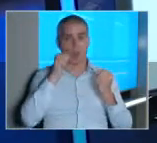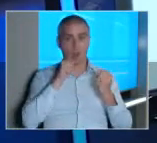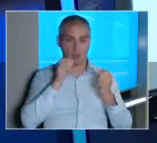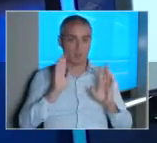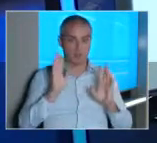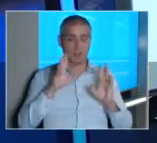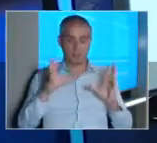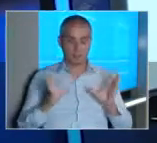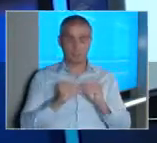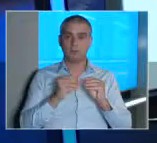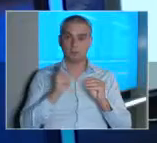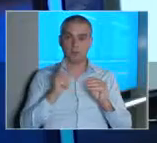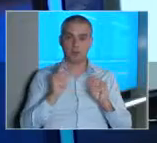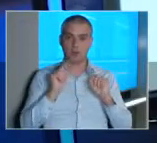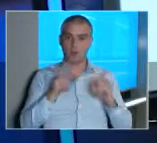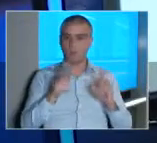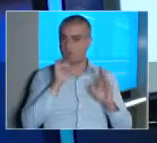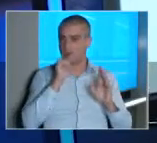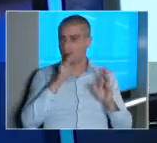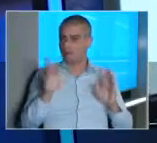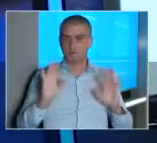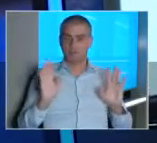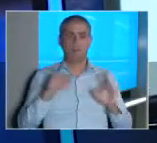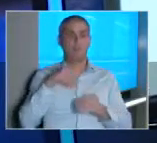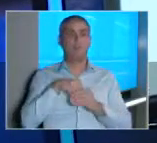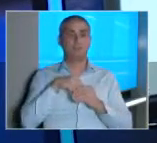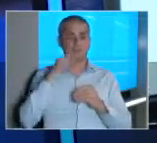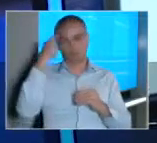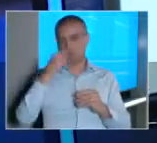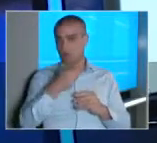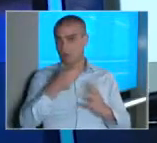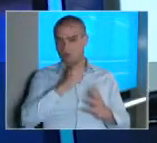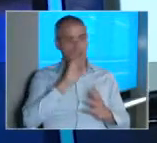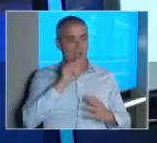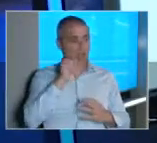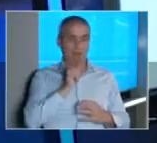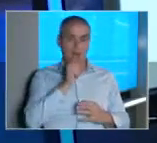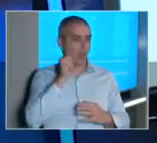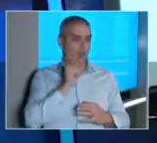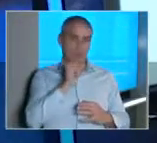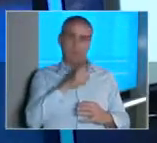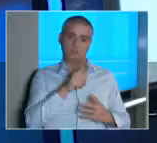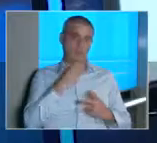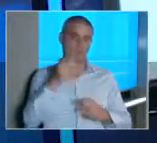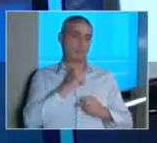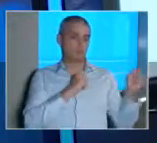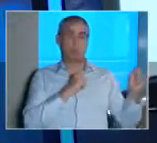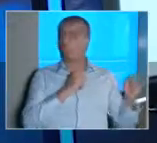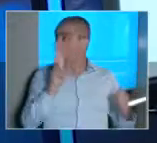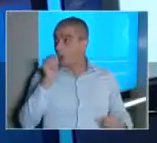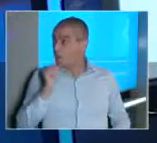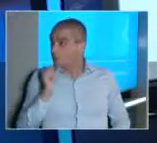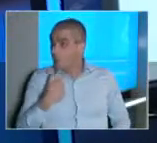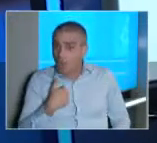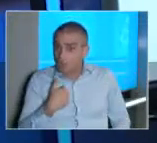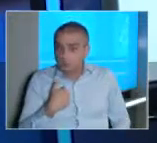גם לצידם, יכול להביא לא למצב שהמצביעים האידיאולוגיים שלנו חוזרים הביתה. כחול לבן לא רוצים אותך, הם שמאלנים. הכחול לבן לא רוצים אותנו,